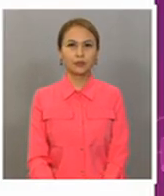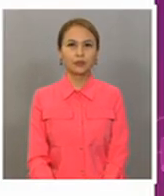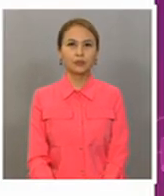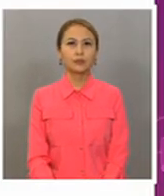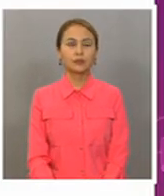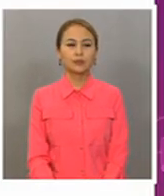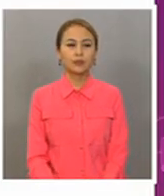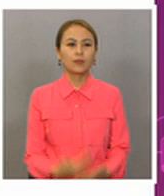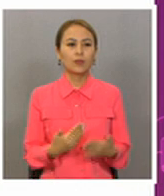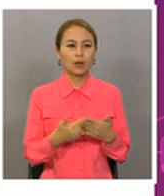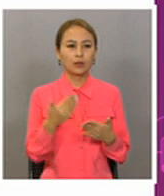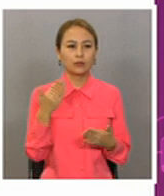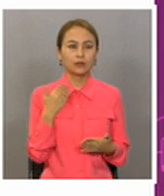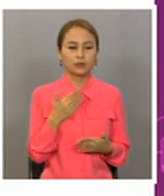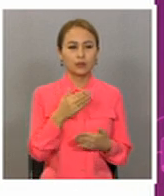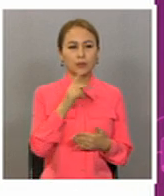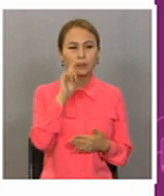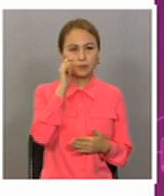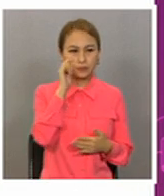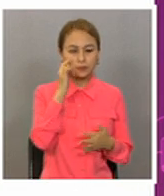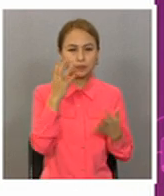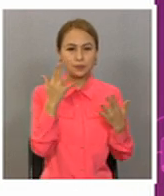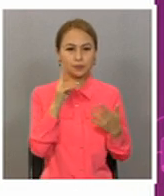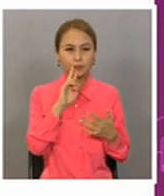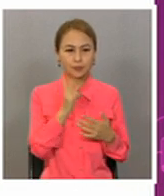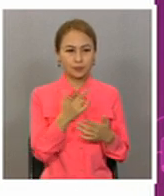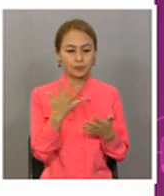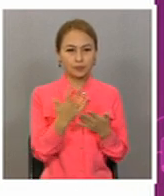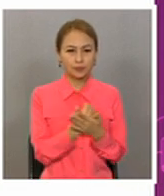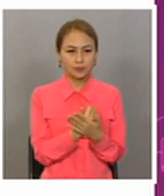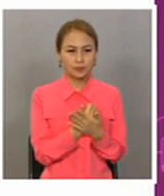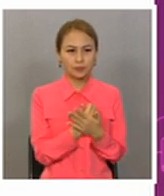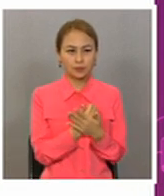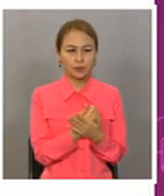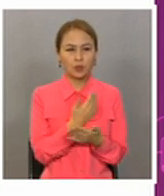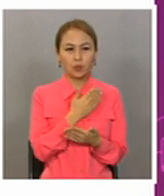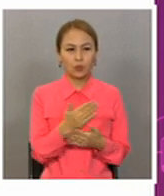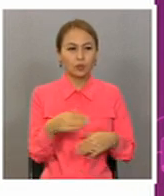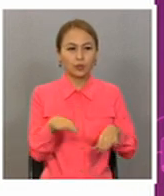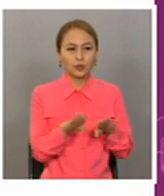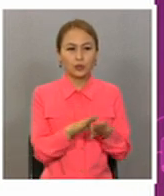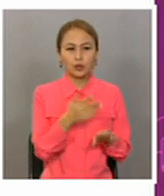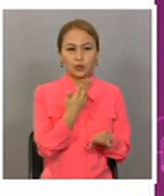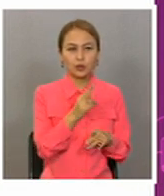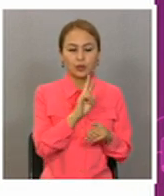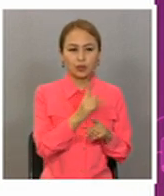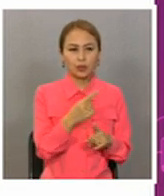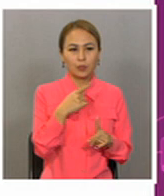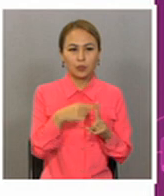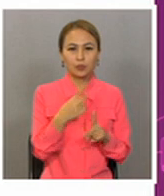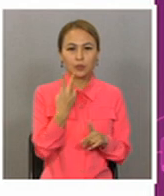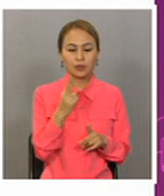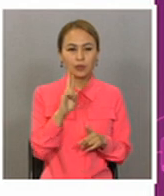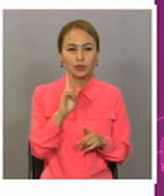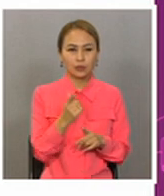аударайық. Алдыменен пияз қанша екен табамыз. Ол үшін 3 килограммға 2 килограммды қосамыз.